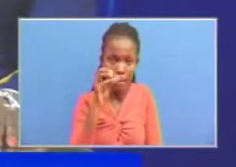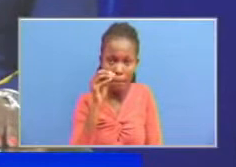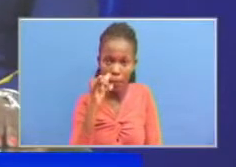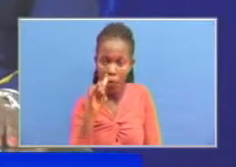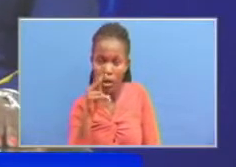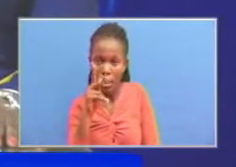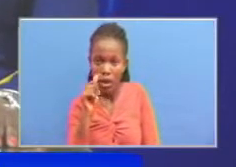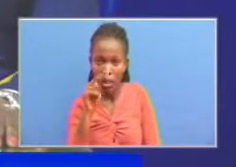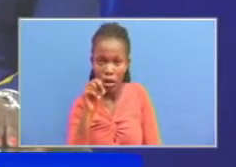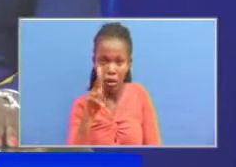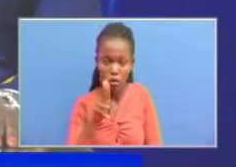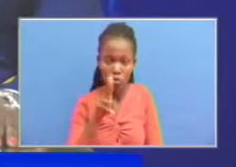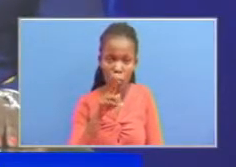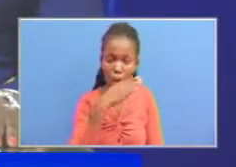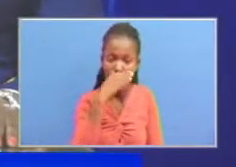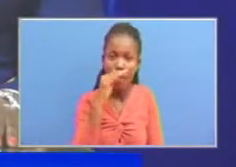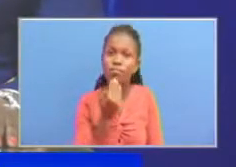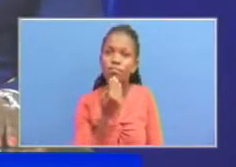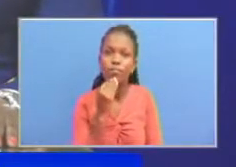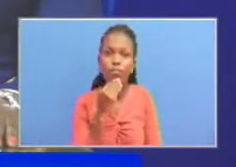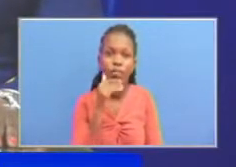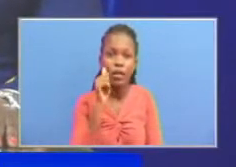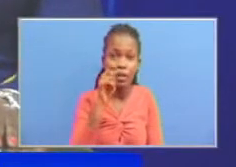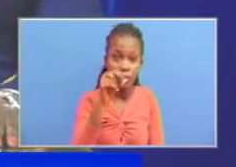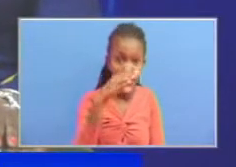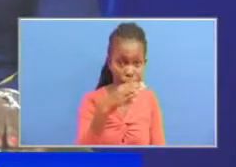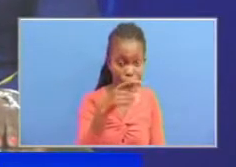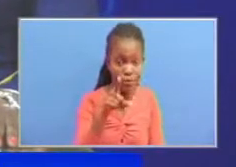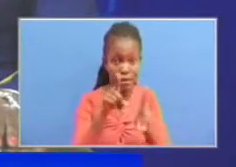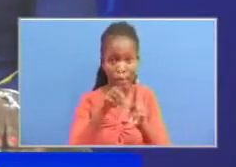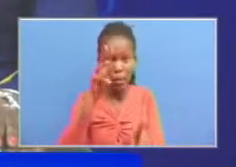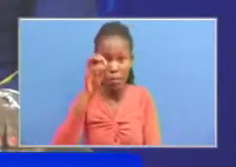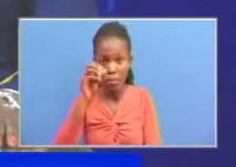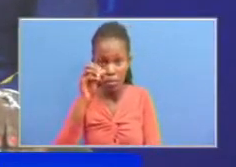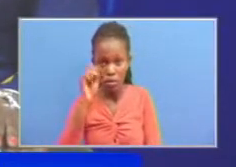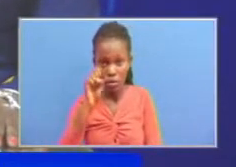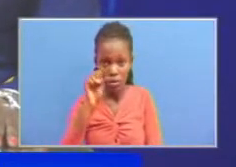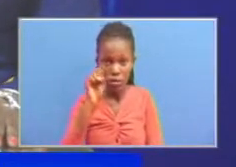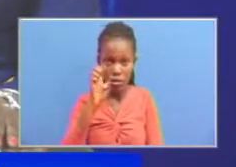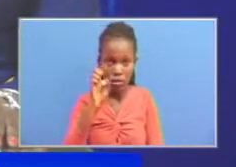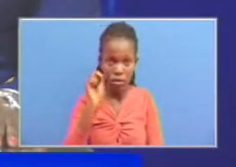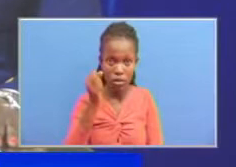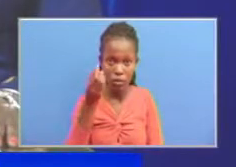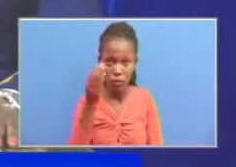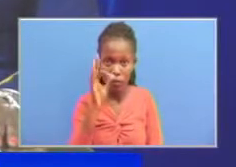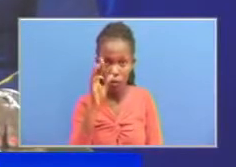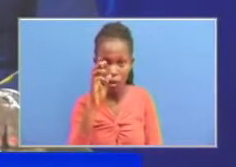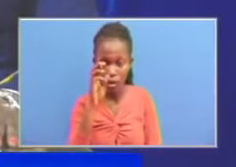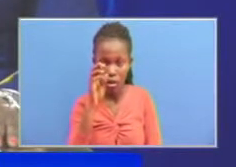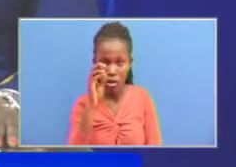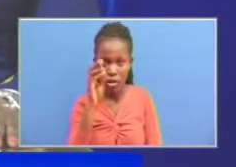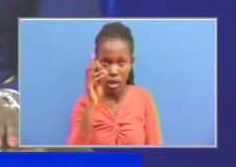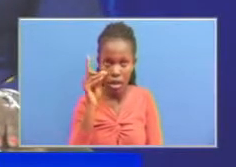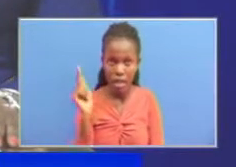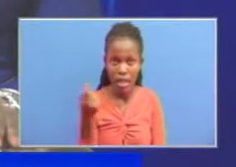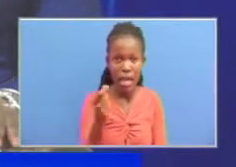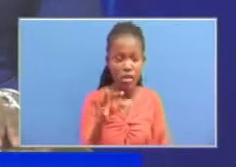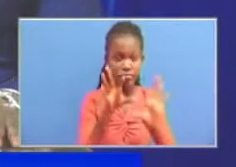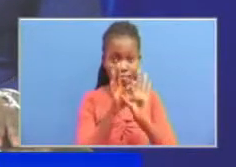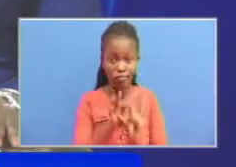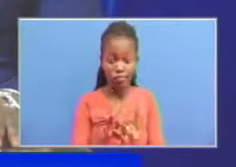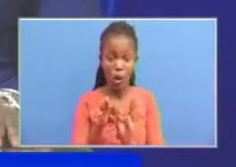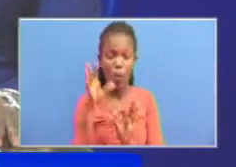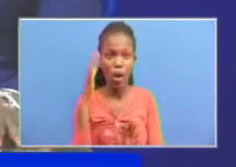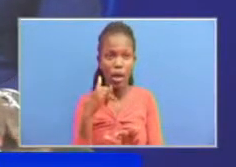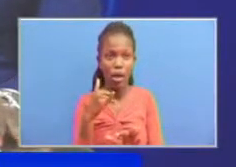KANU Musalia Mudavadi wa chama cha ANC na Moses Wetangula wa chama cha Ford Kenya mavikie na ukwata na nikenda